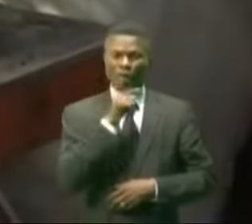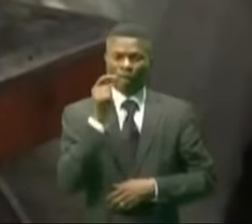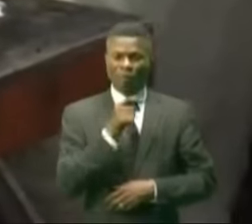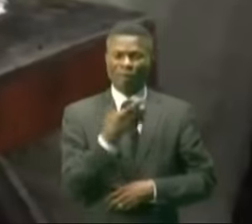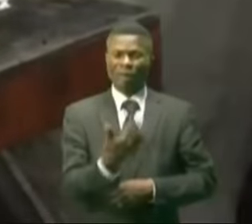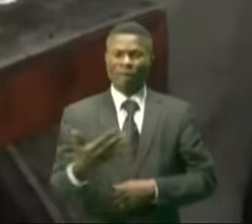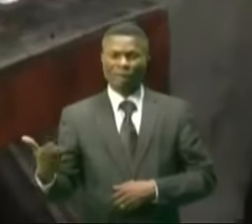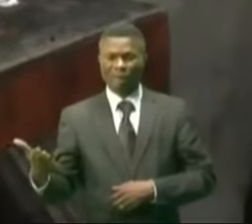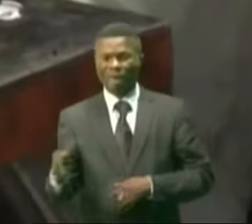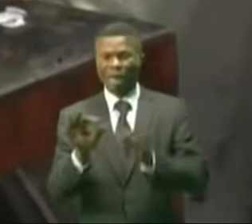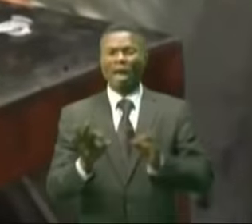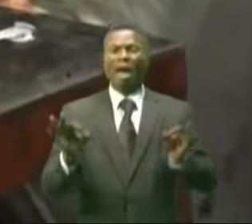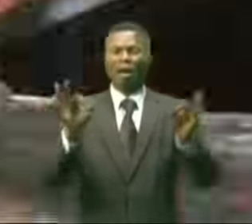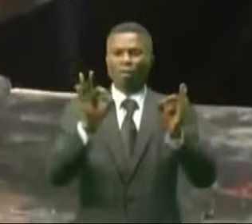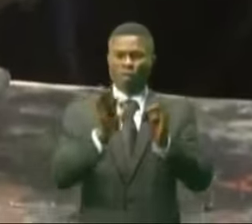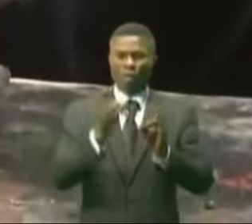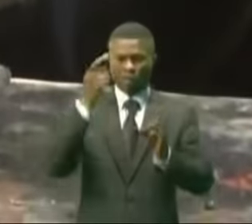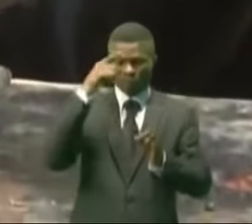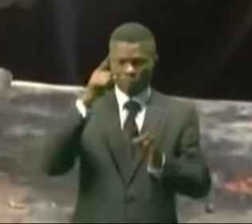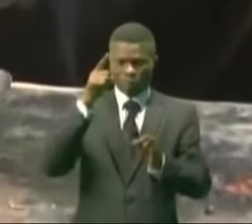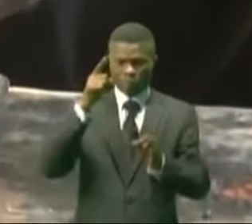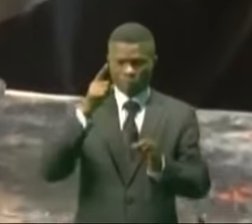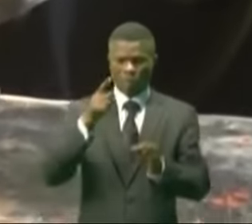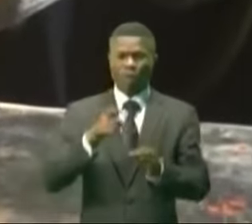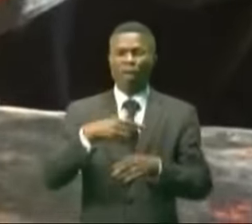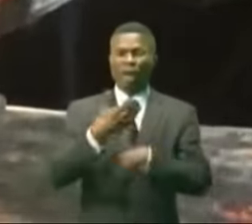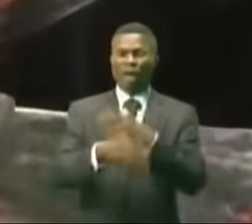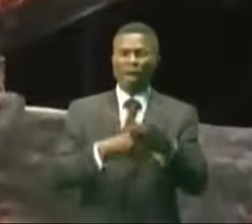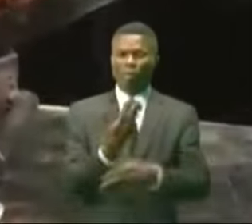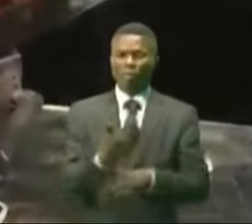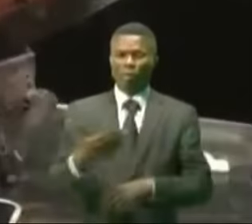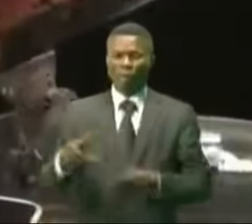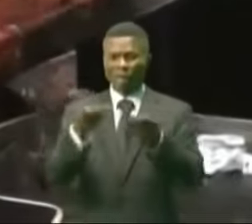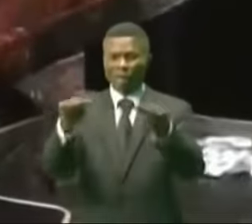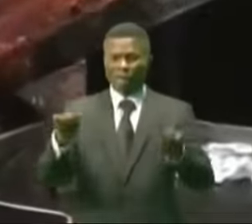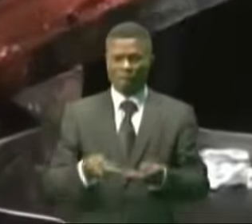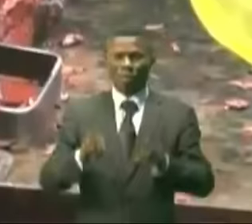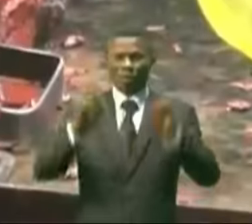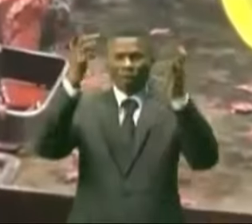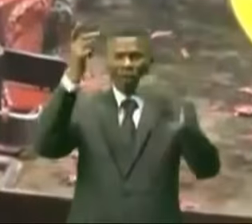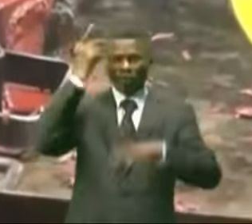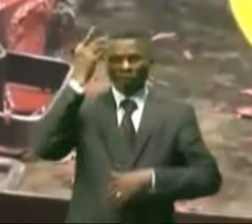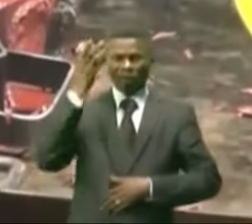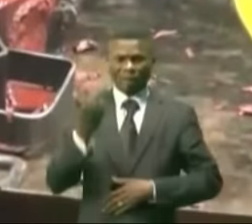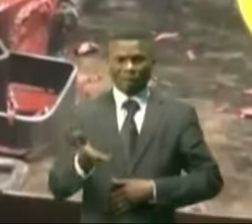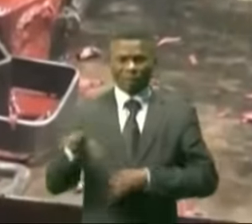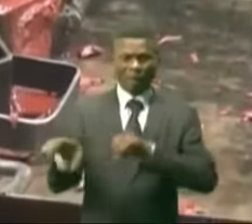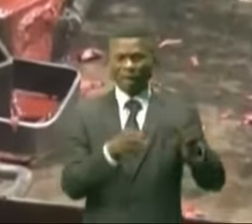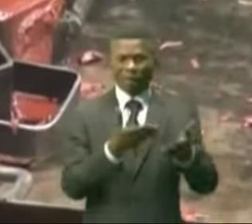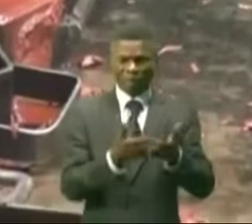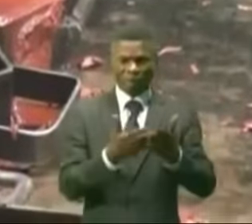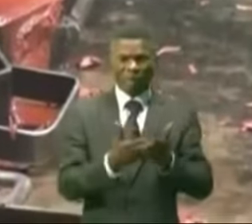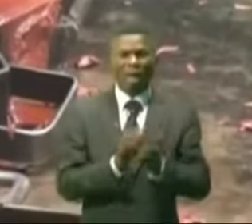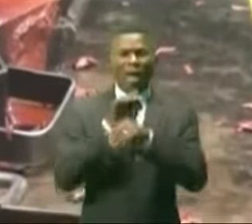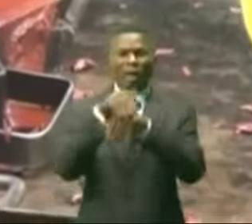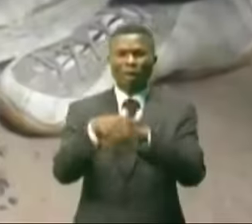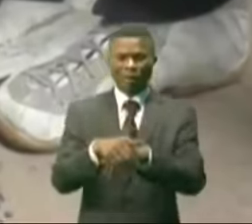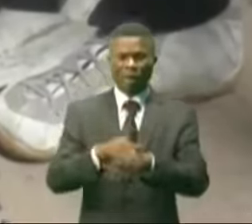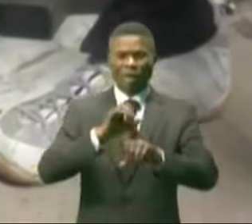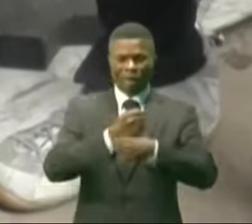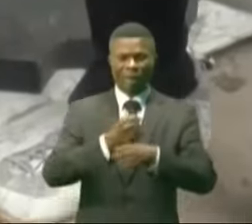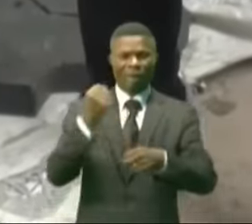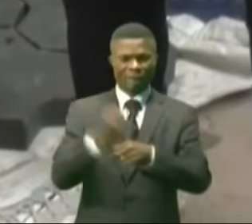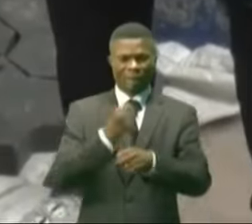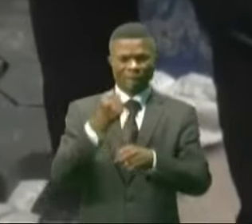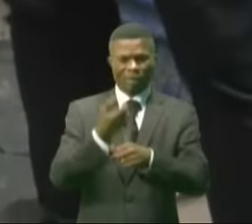dallettes utiles pour embellir les artères et autres espaces de la capitale. Cette action va contribuer à la création